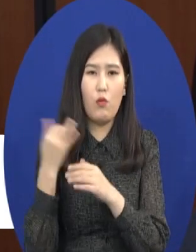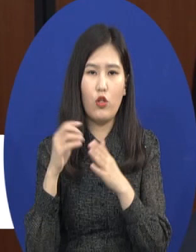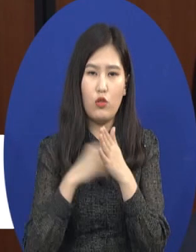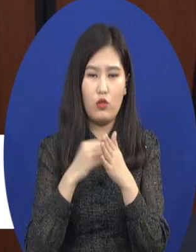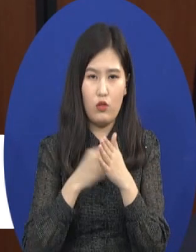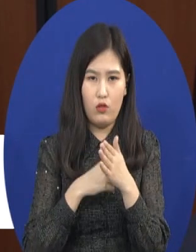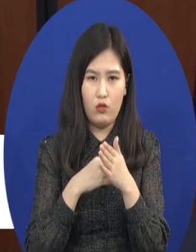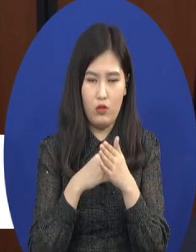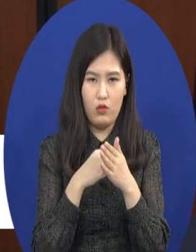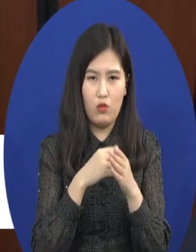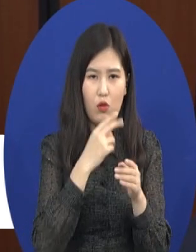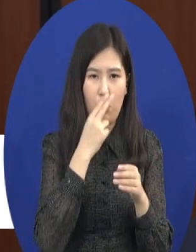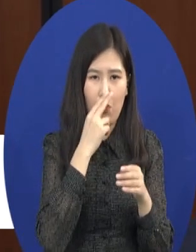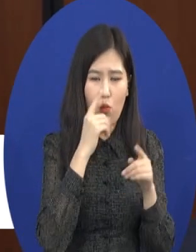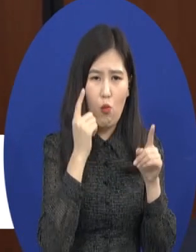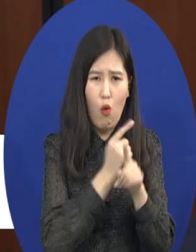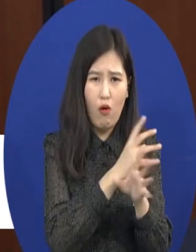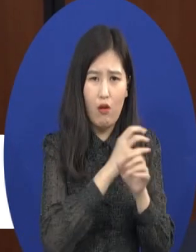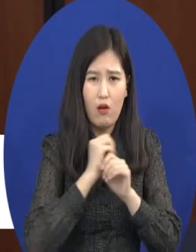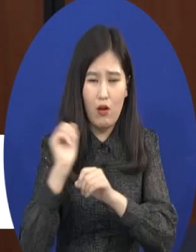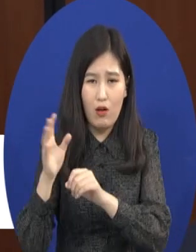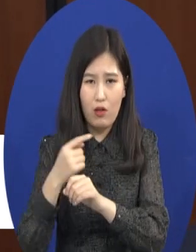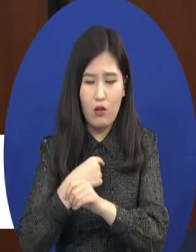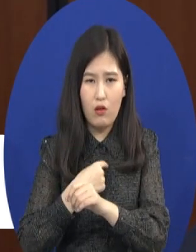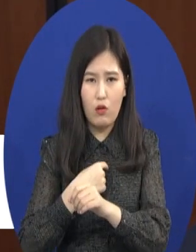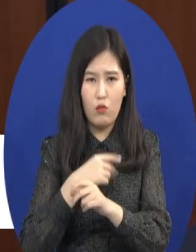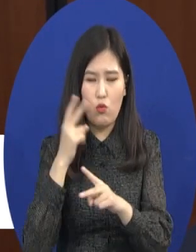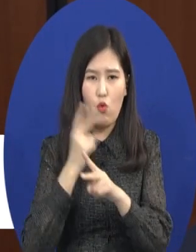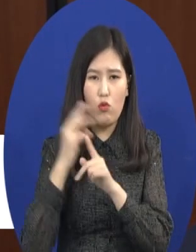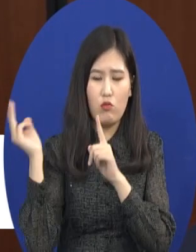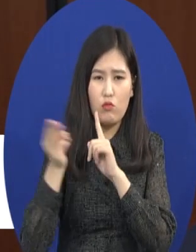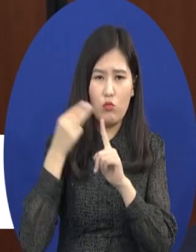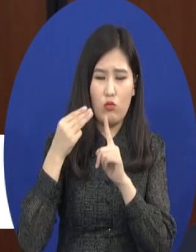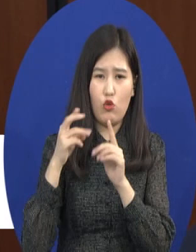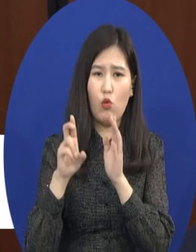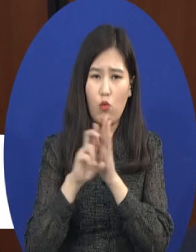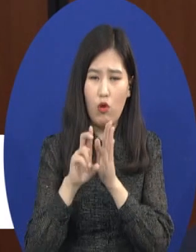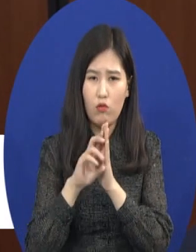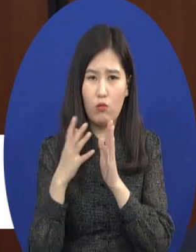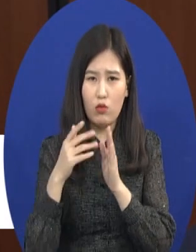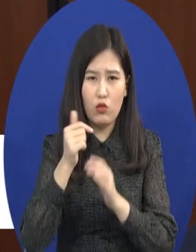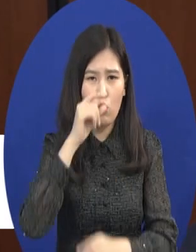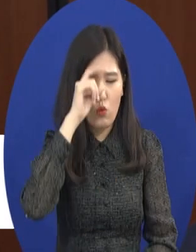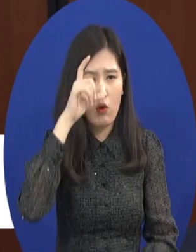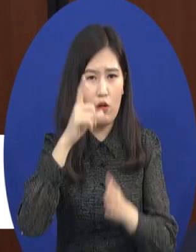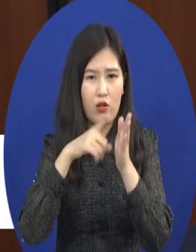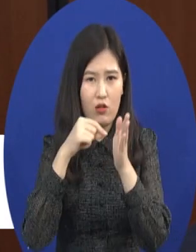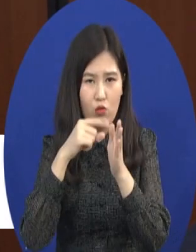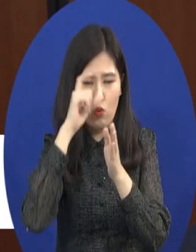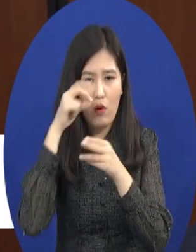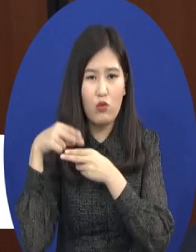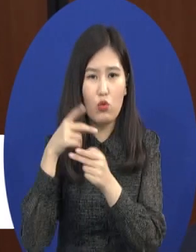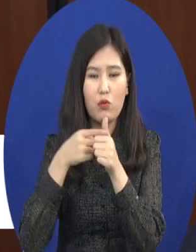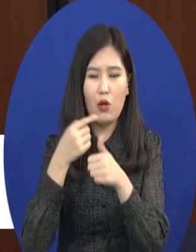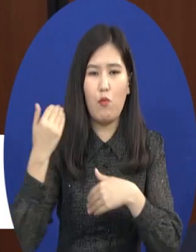ойлгох шаардлагатай. Энэ зүйлийг багш нар болон эцэг эхчүүд ойлгуулах шаардлагатай байгаа. Жишээлбэл гэмт хэргийн мэдээллийг детальчж